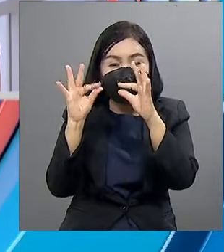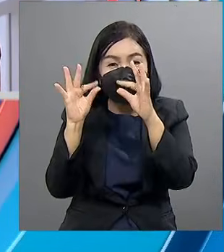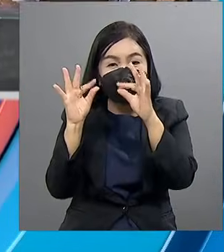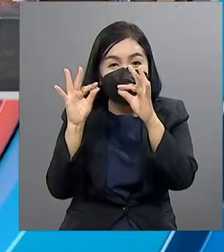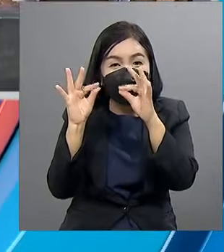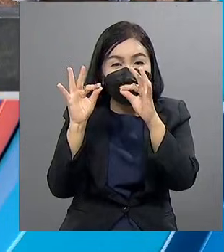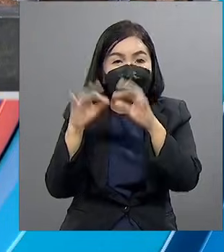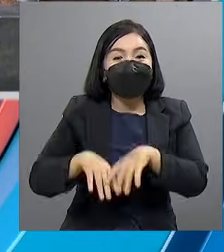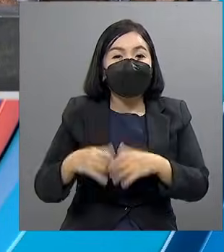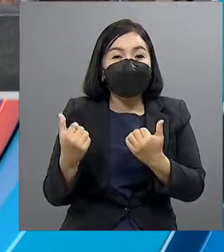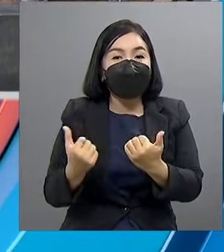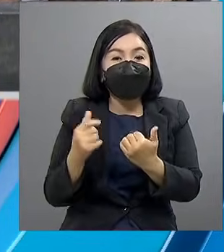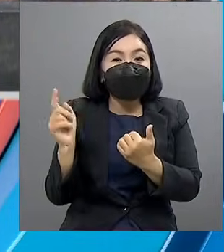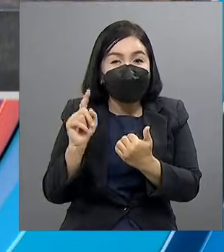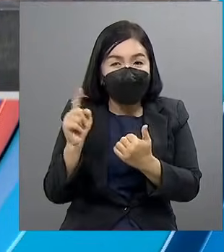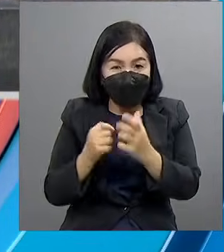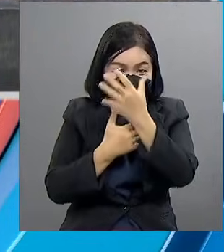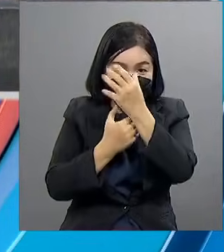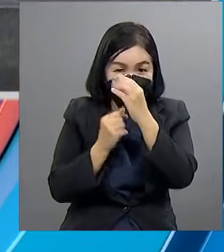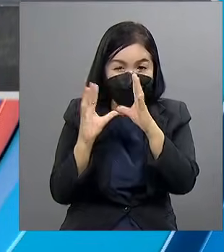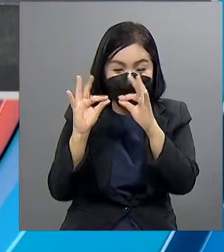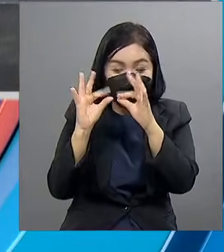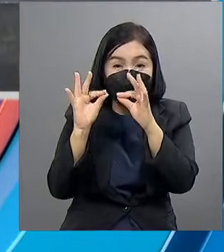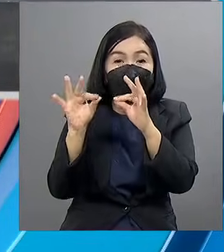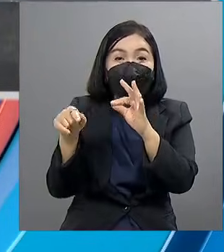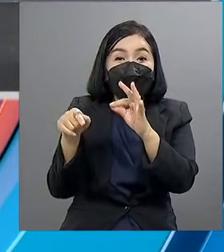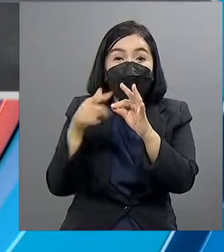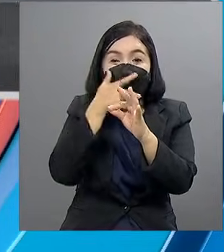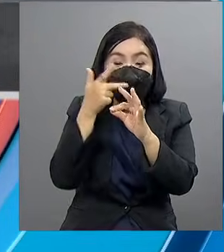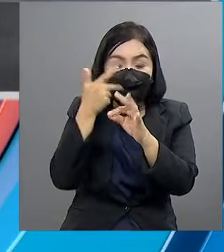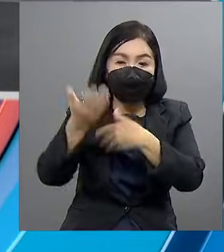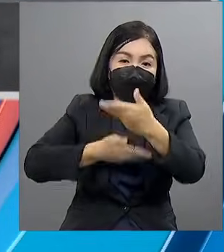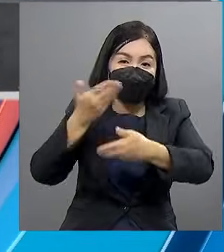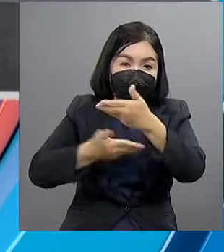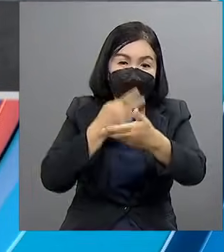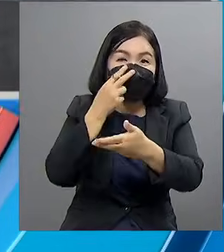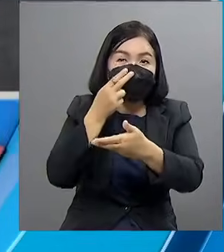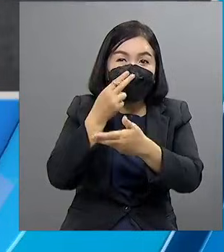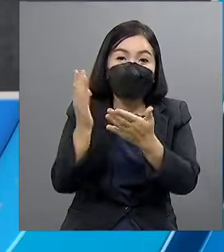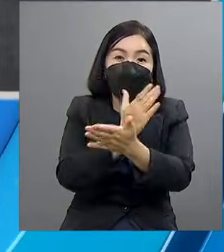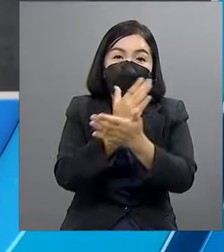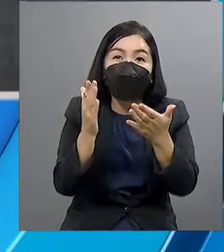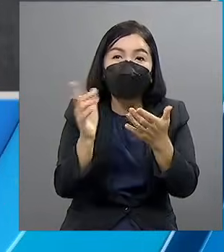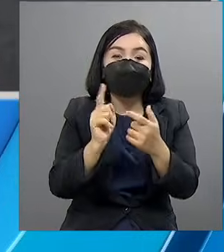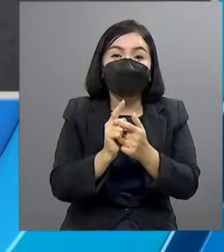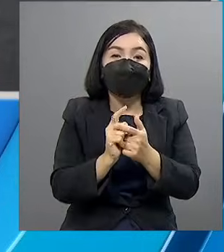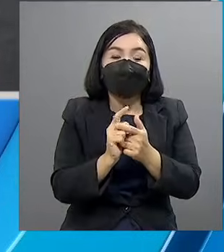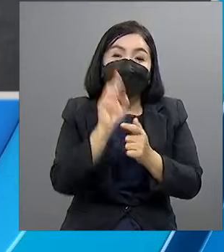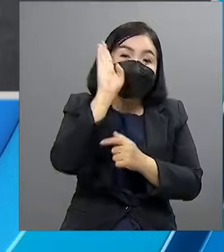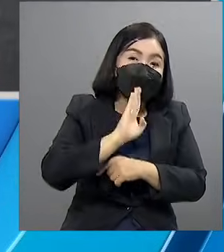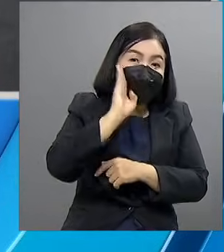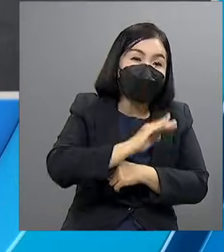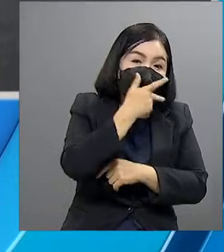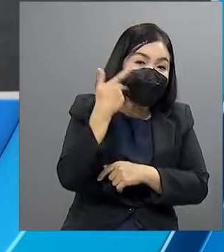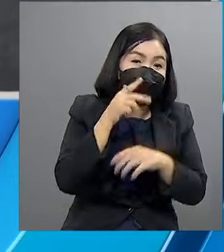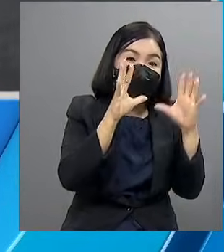าที่ตอนเนี้ยเขากำลังฮิตกันก็เลยทำขายดูนะคะก็จะมี2ไส้นะคะเป็นช็อกโกแลตลาวานะคะกับไข่เค็มลาวานะ